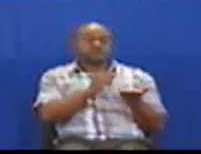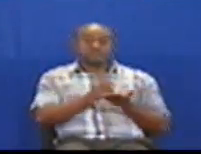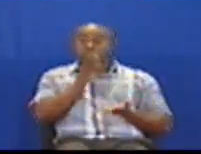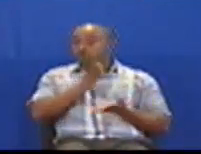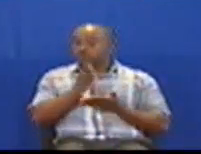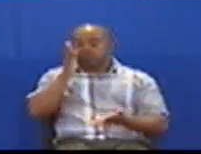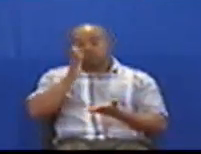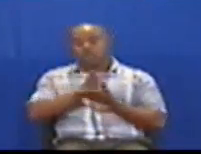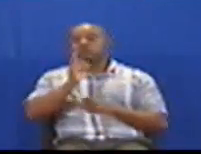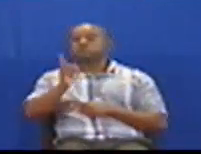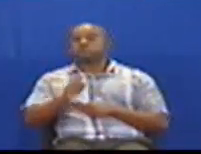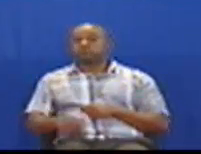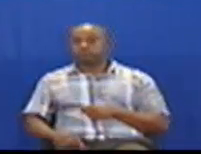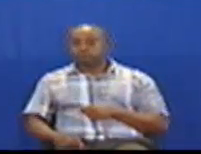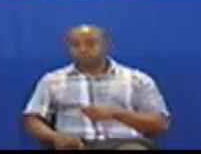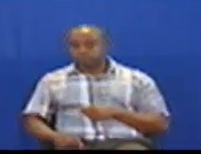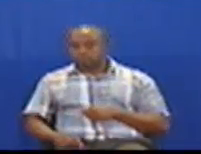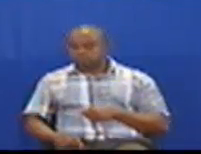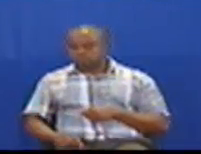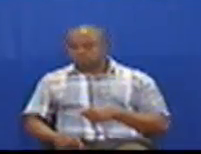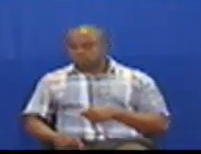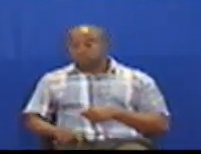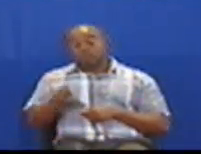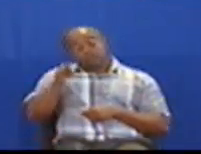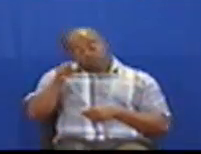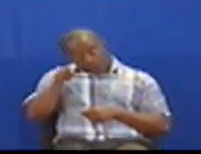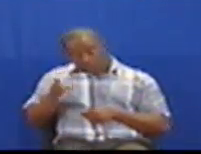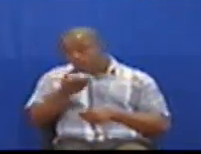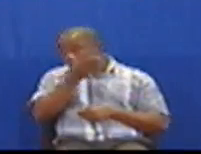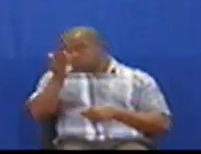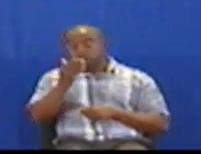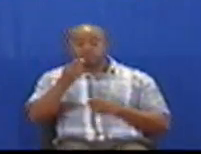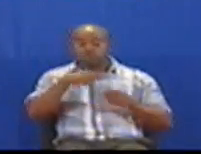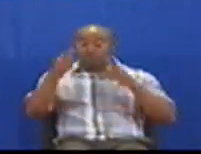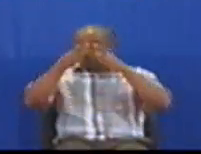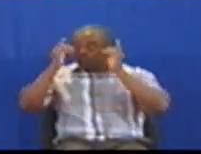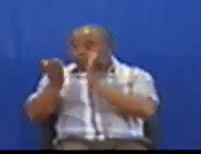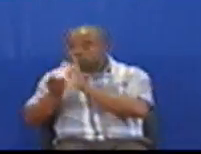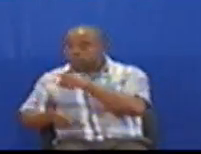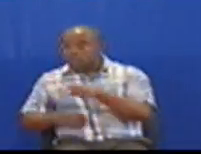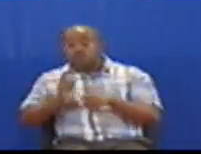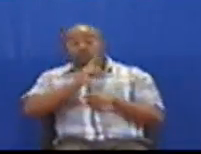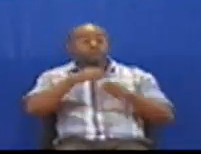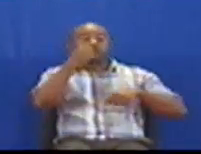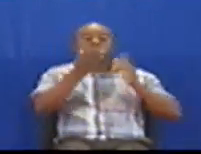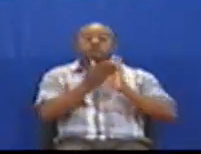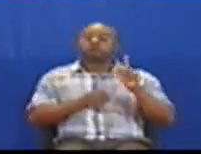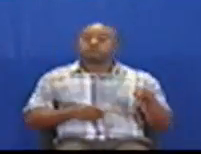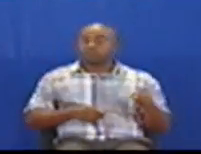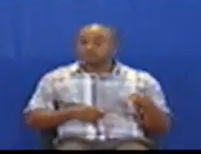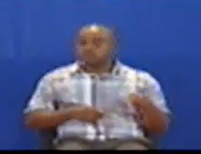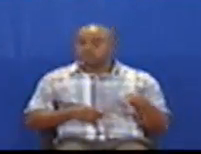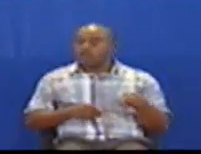haki serikali, hata kama kulikuwa na makosa. Waliambiwa wajiendeleze, wengine walikuwa vioni wanasoma, wengine wajiendeleza, hakuna kisho chukuliwa hatua